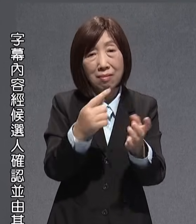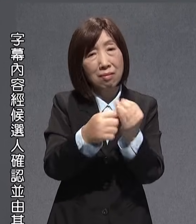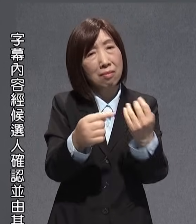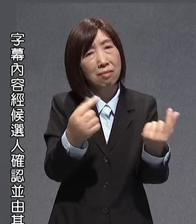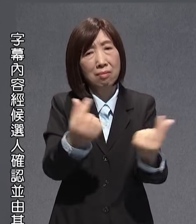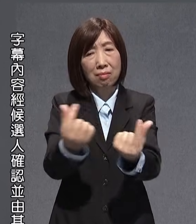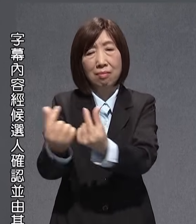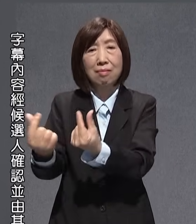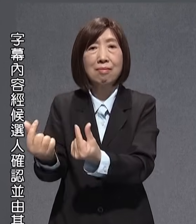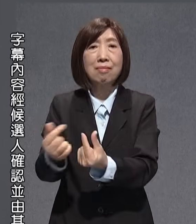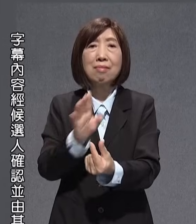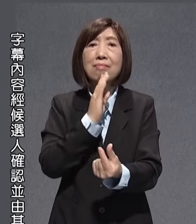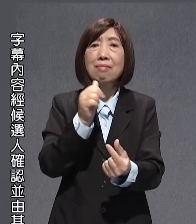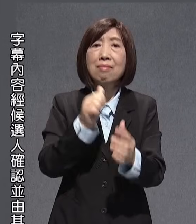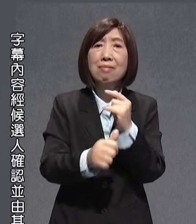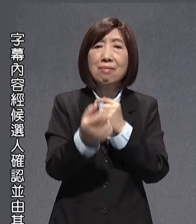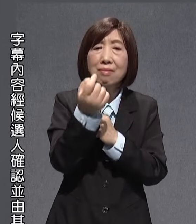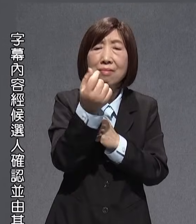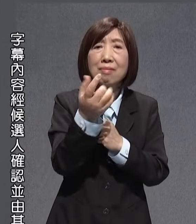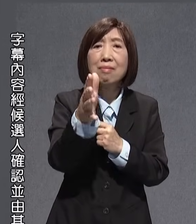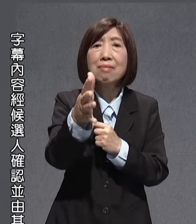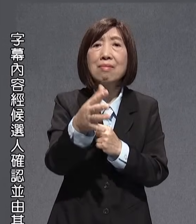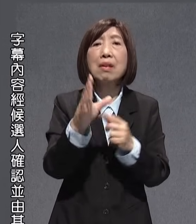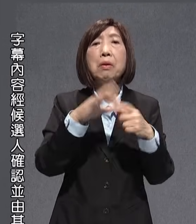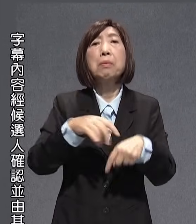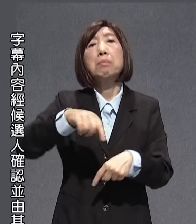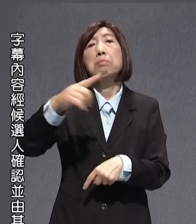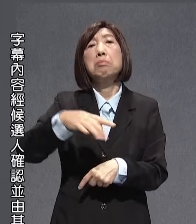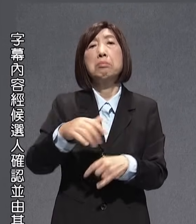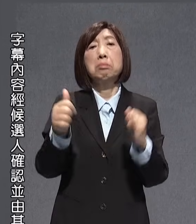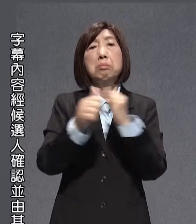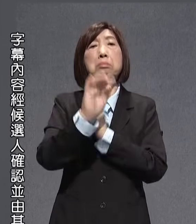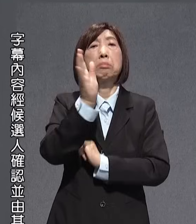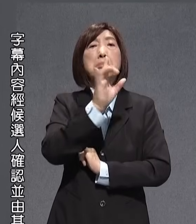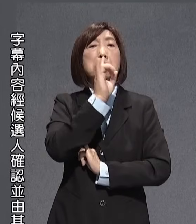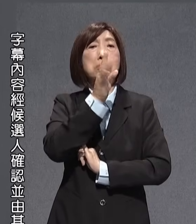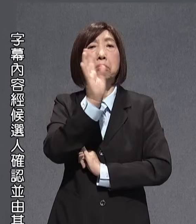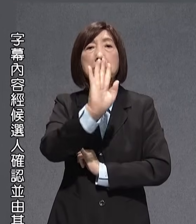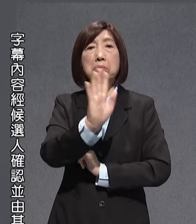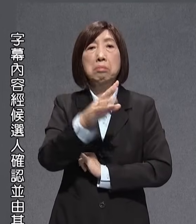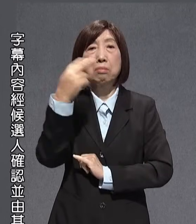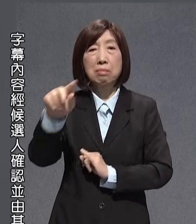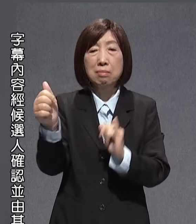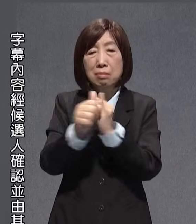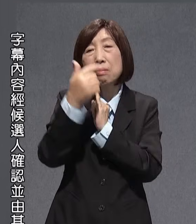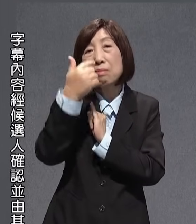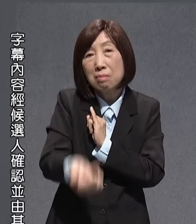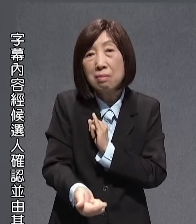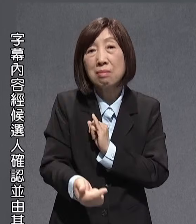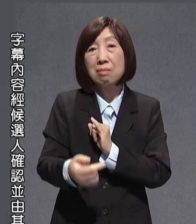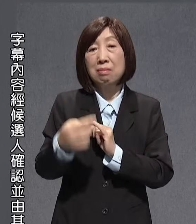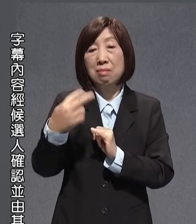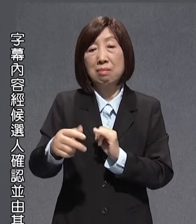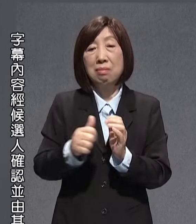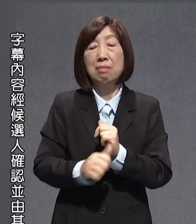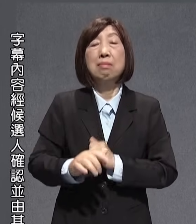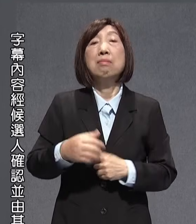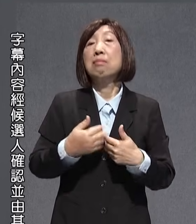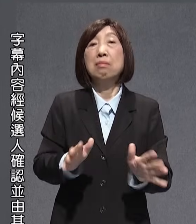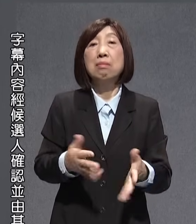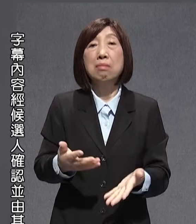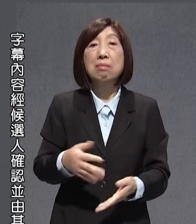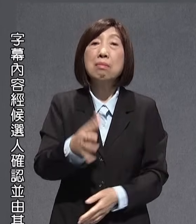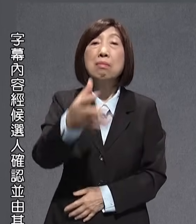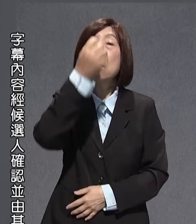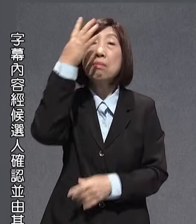今天台湾少子化的问题是不结婚、晚婚，最后才是不生。那我们来探讨一下，为什么年轻人